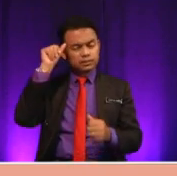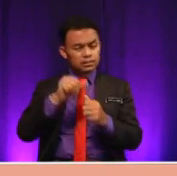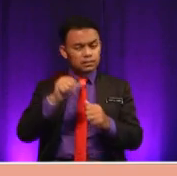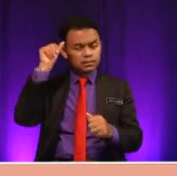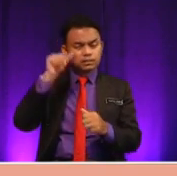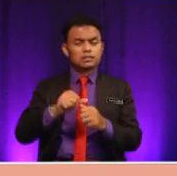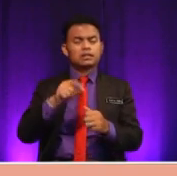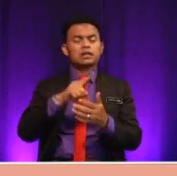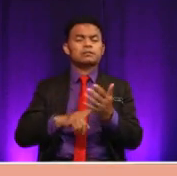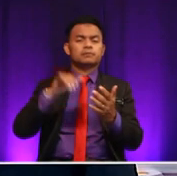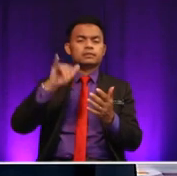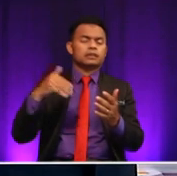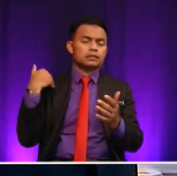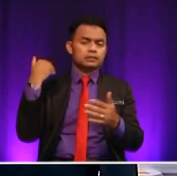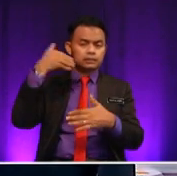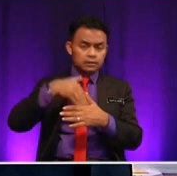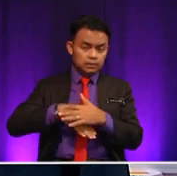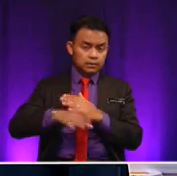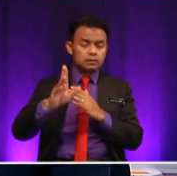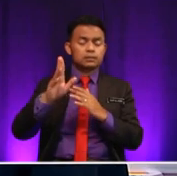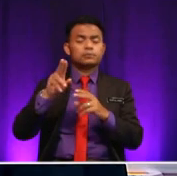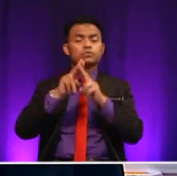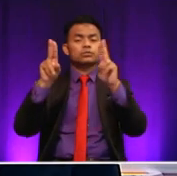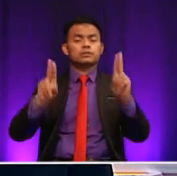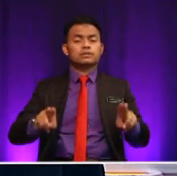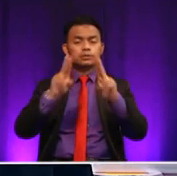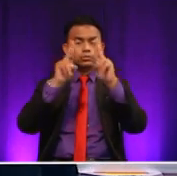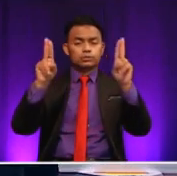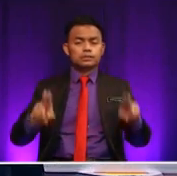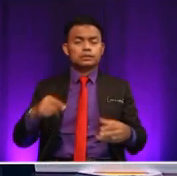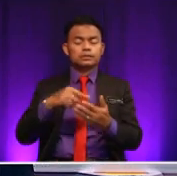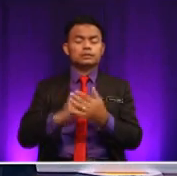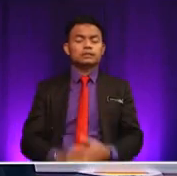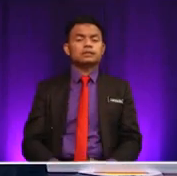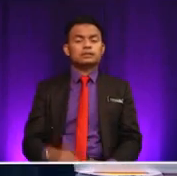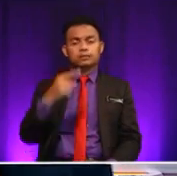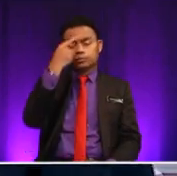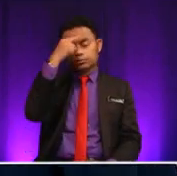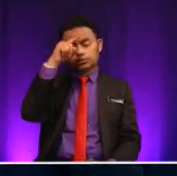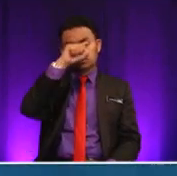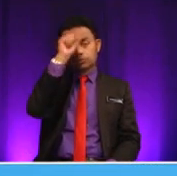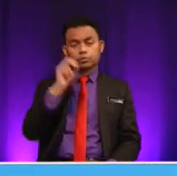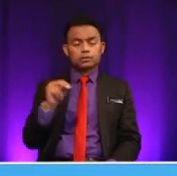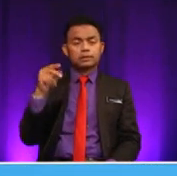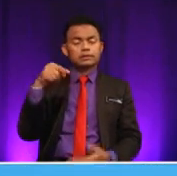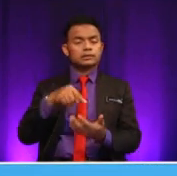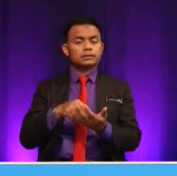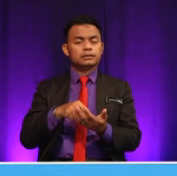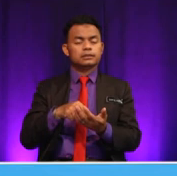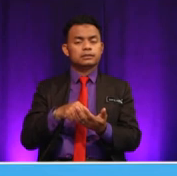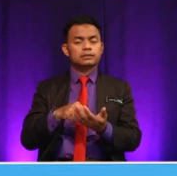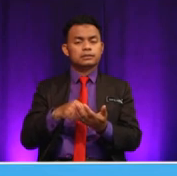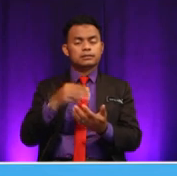pakai item yang ada dalam ujian ataupun komponen-komponen tersebut Oke jadi untuk soal ini kalimat berikut berkaitan satu proses